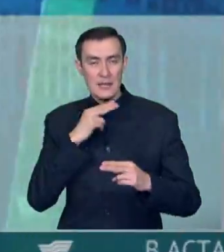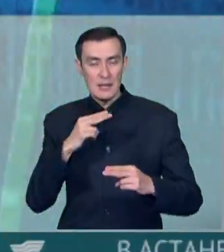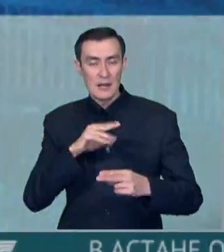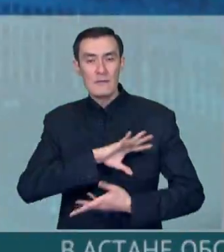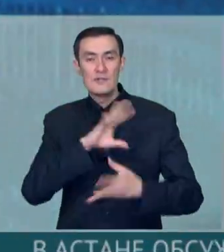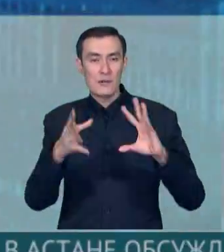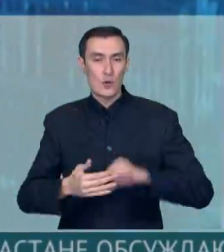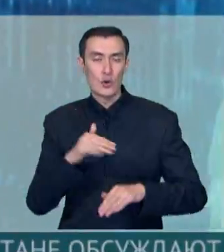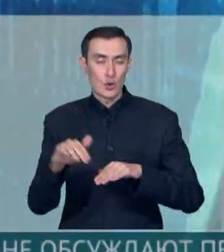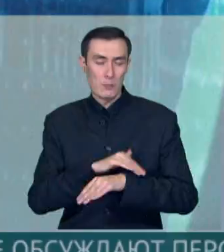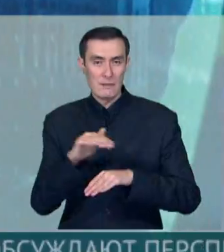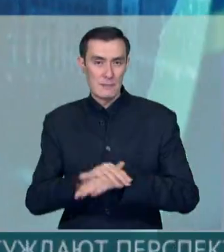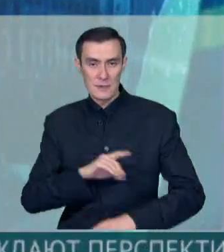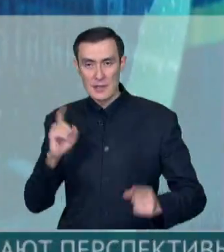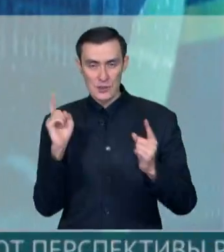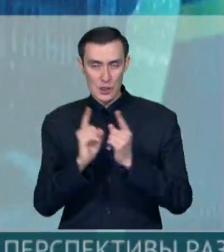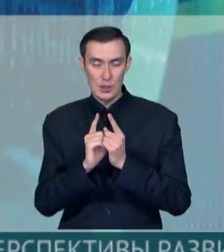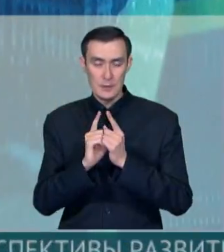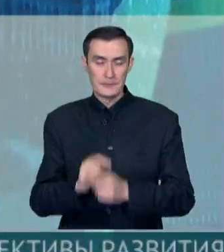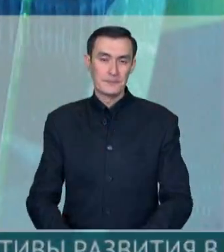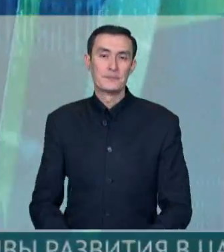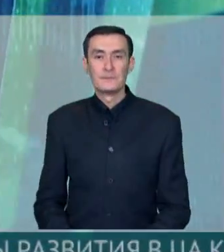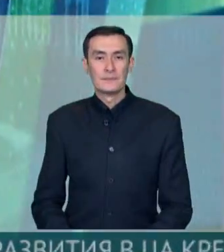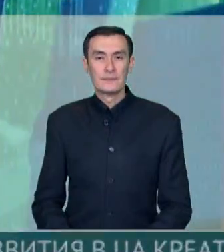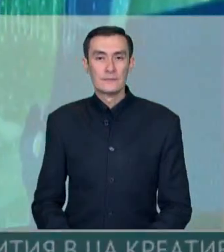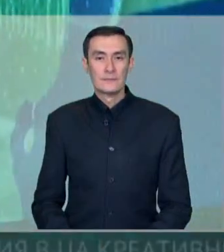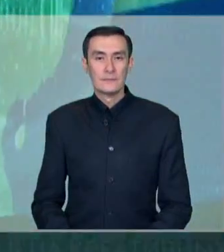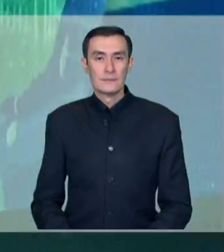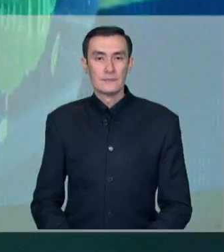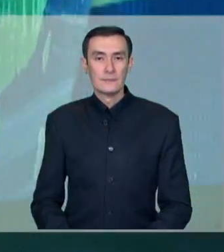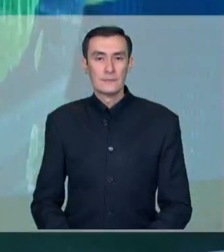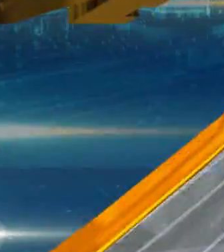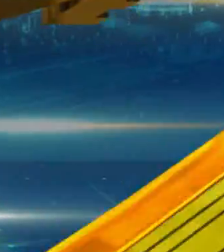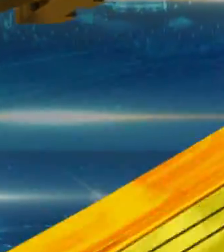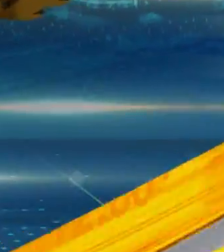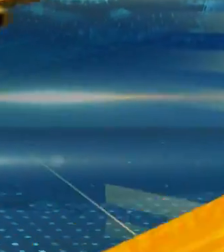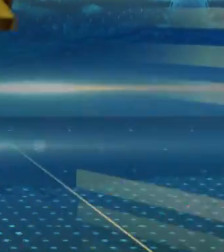выпуски представят мои коллеги в 19:00 и в 21:00. До свидания.